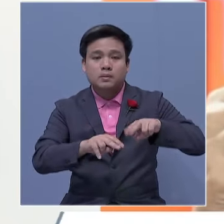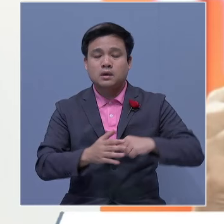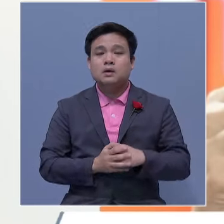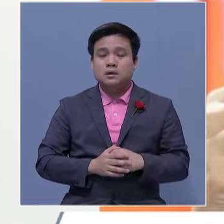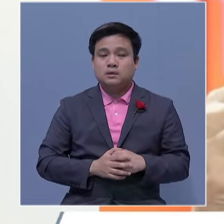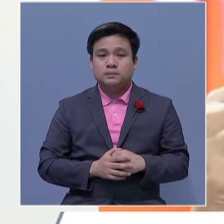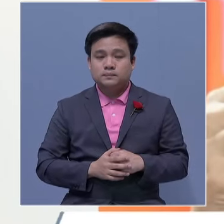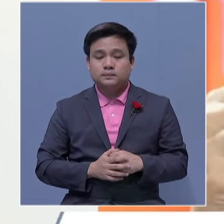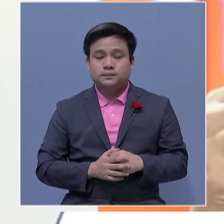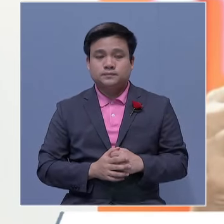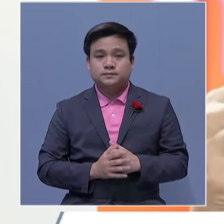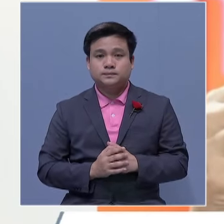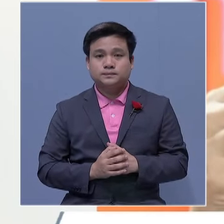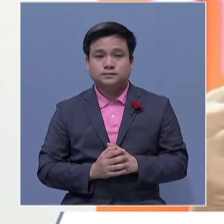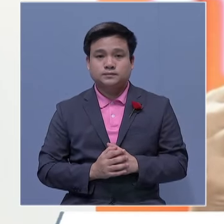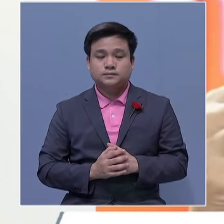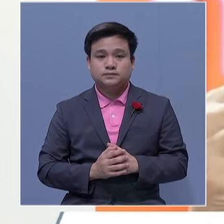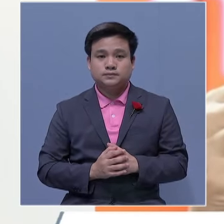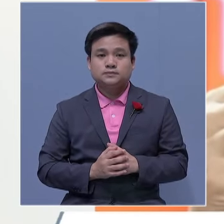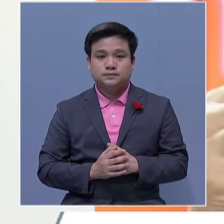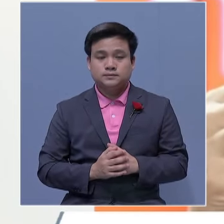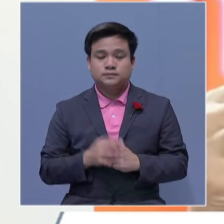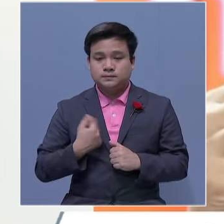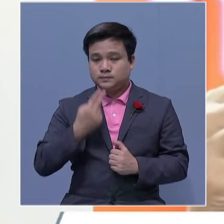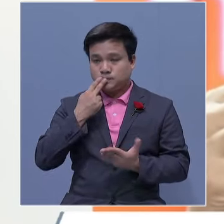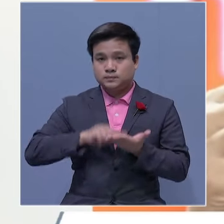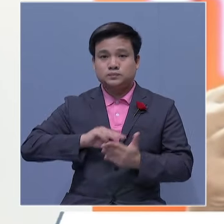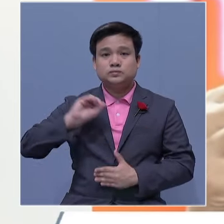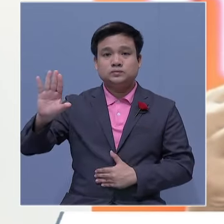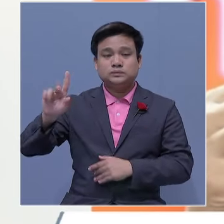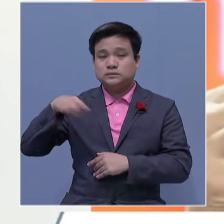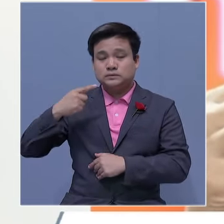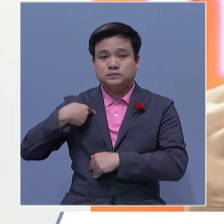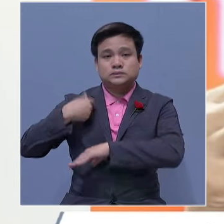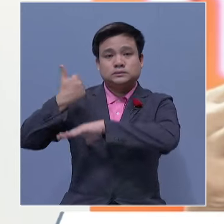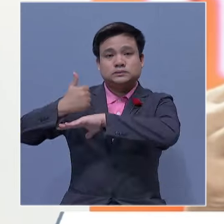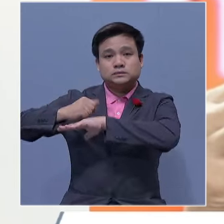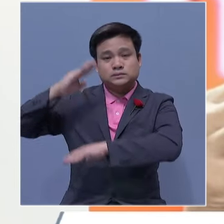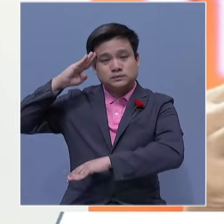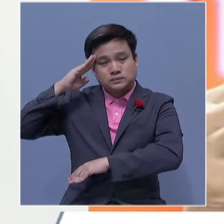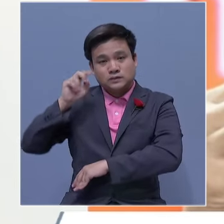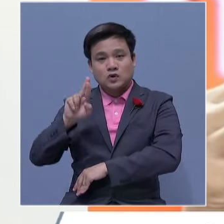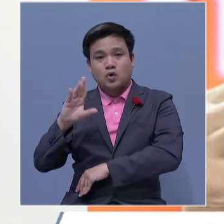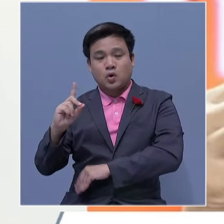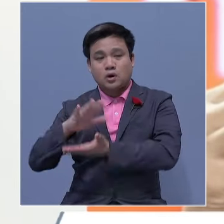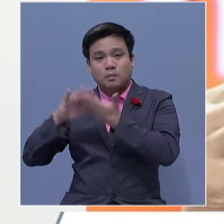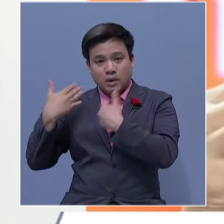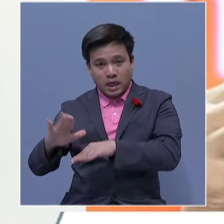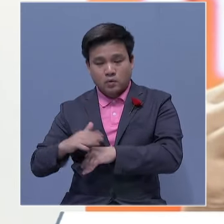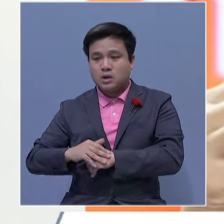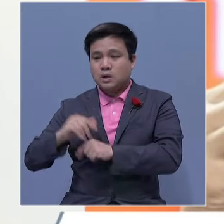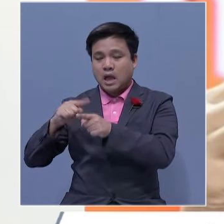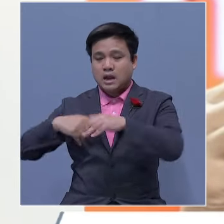ทหารนะครับทำหนังสือถึงพลโททวีพูนริมสาครผู้บัญชาการหน่วยบัญชาการรักษาดินแดนเรียบร้อยแล้วว่าให้ส่ง